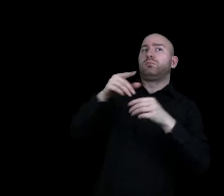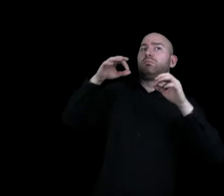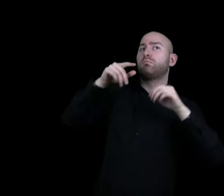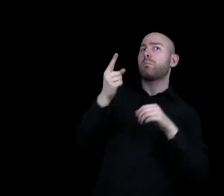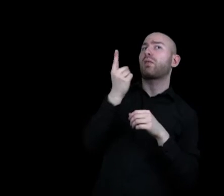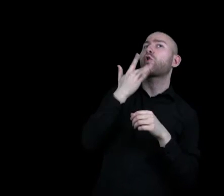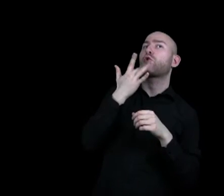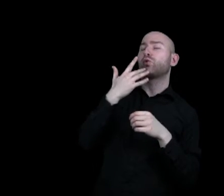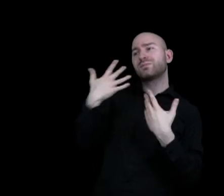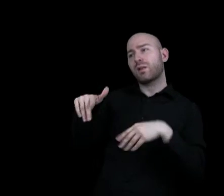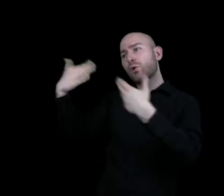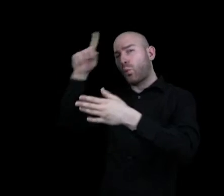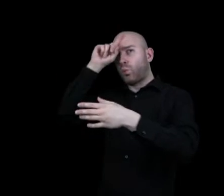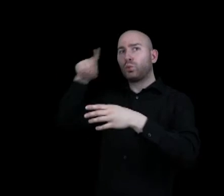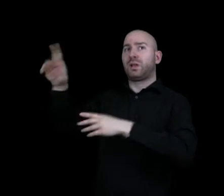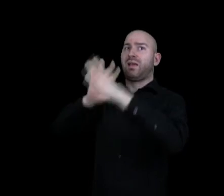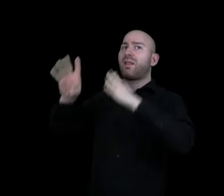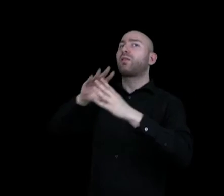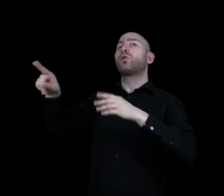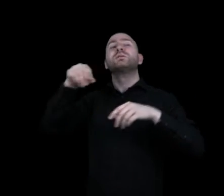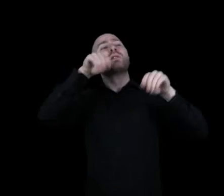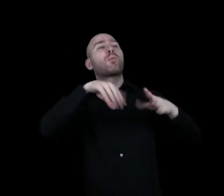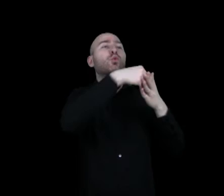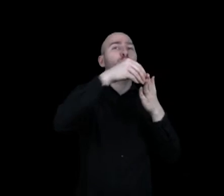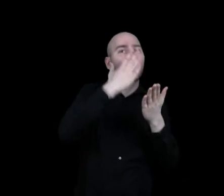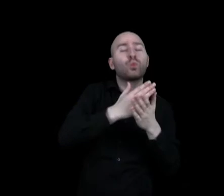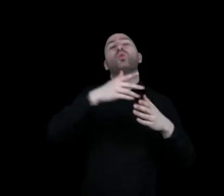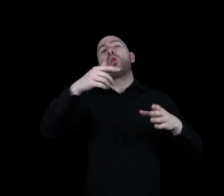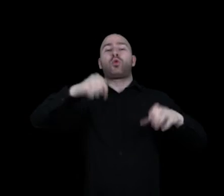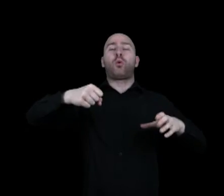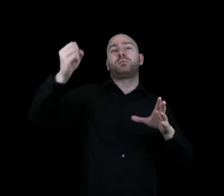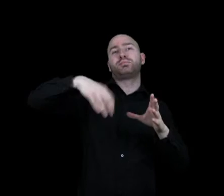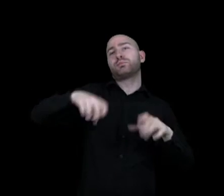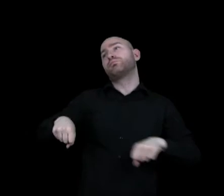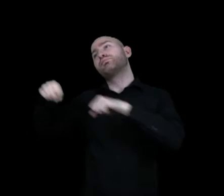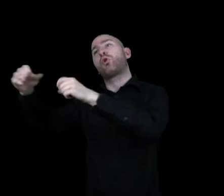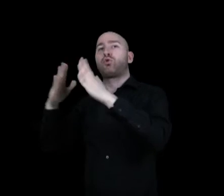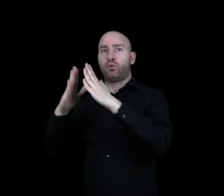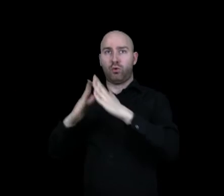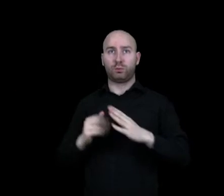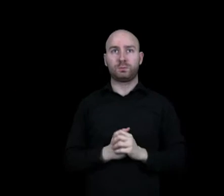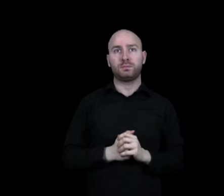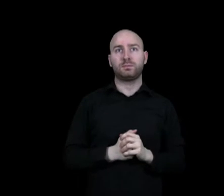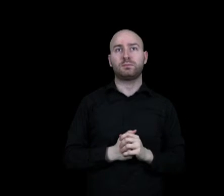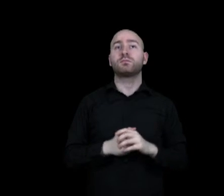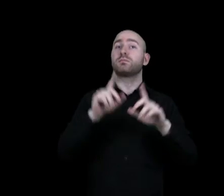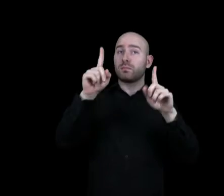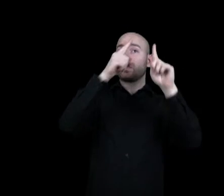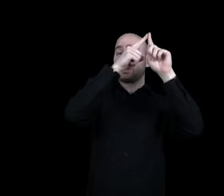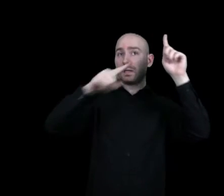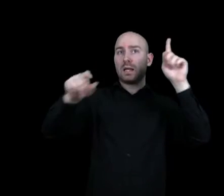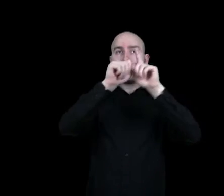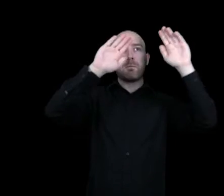swojemu klientowi, aby mógł zanieść zakupy do domu. Korzyść krańcowa z każdej kolejnej torebki jest coraz mniejsza.